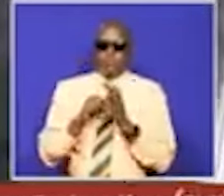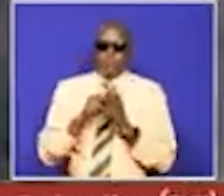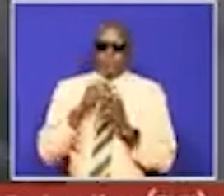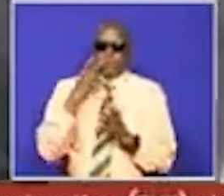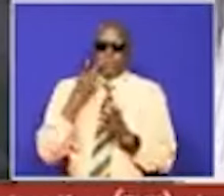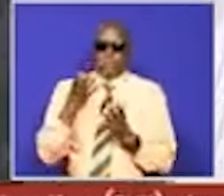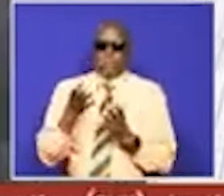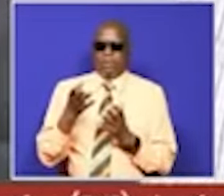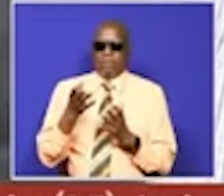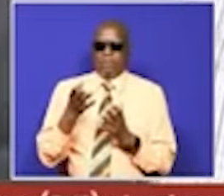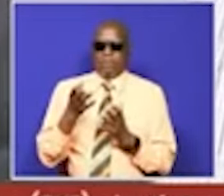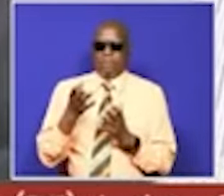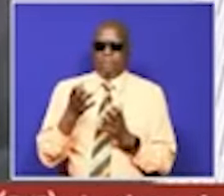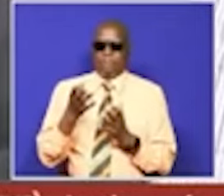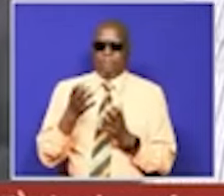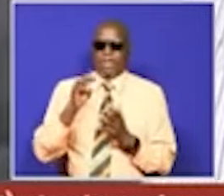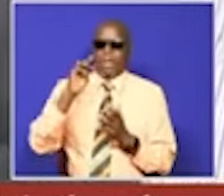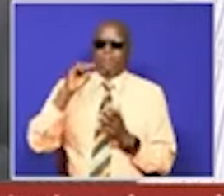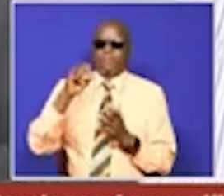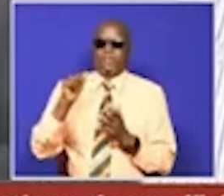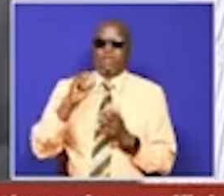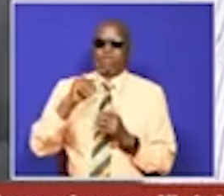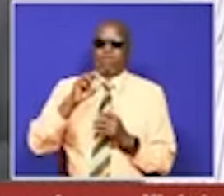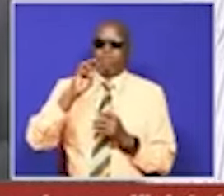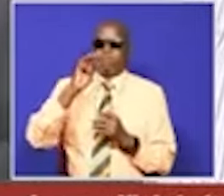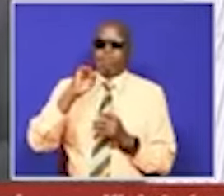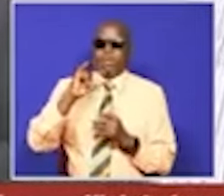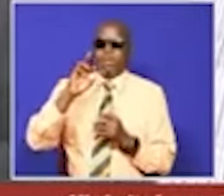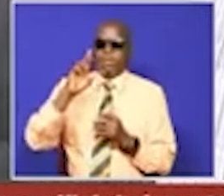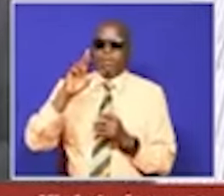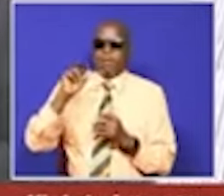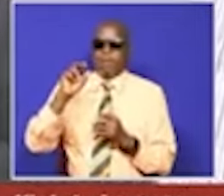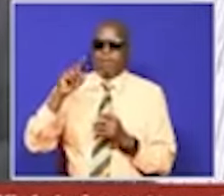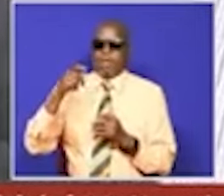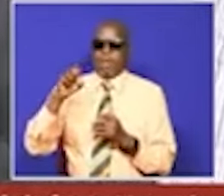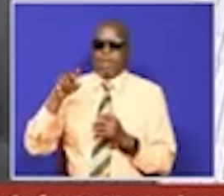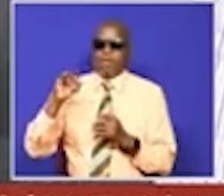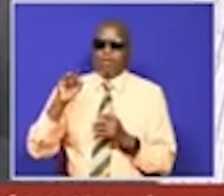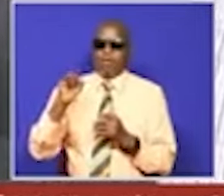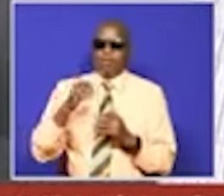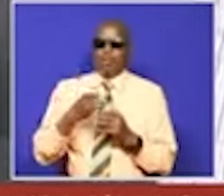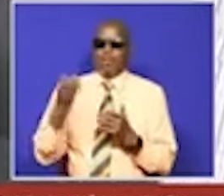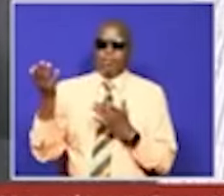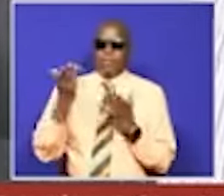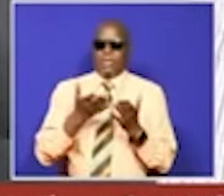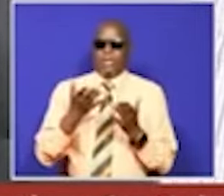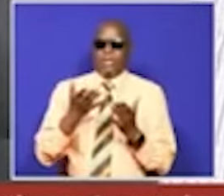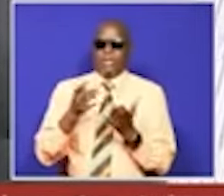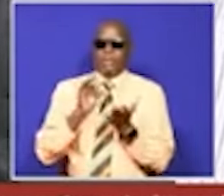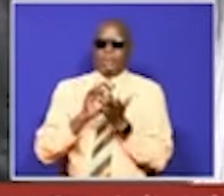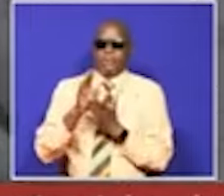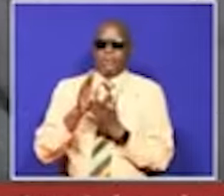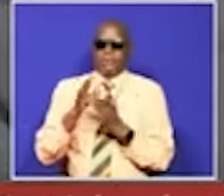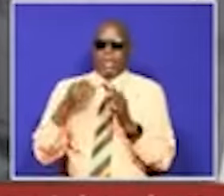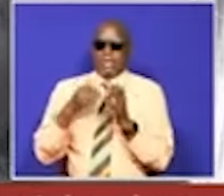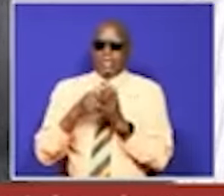tuko nayo ni ambayo MCA wa kutoka Mirangine anasema ataleta impeachment against governor wetu Kyarie Badilisha, mtu